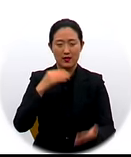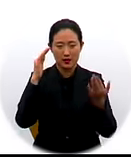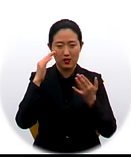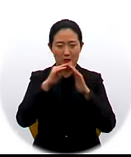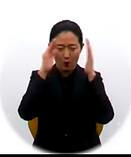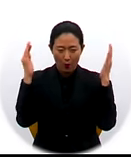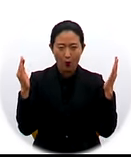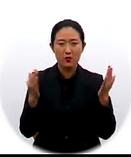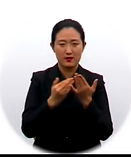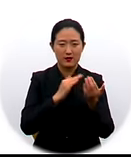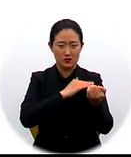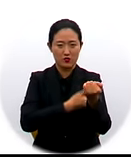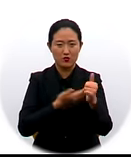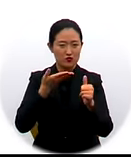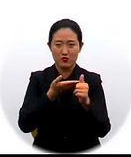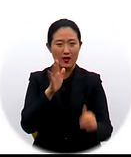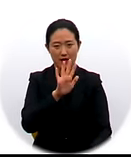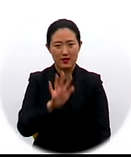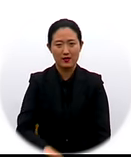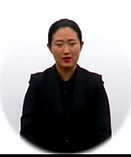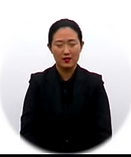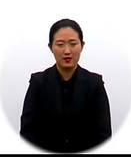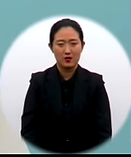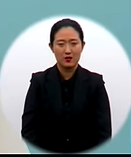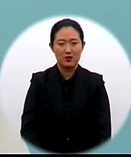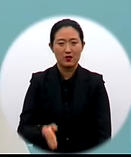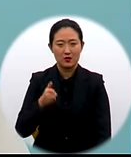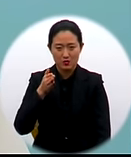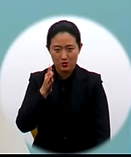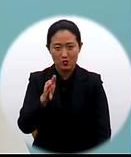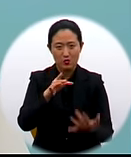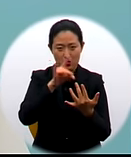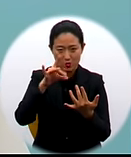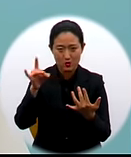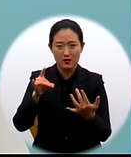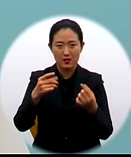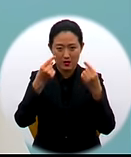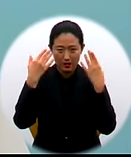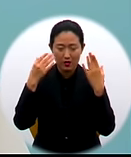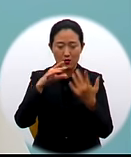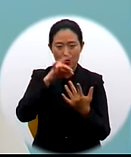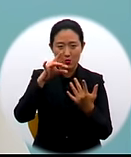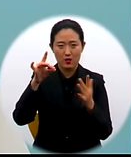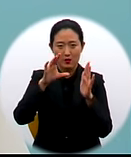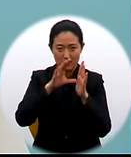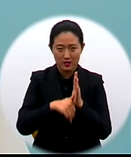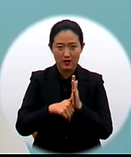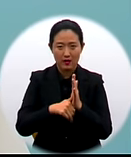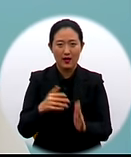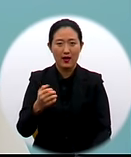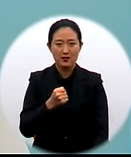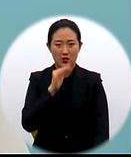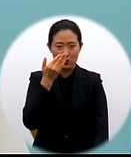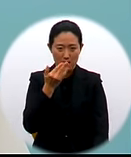아이들에게 취업에 필요한 모든 역량을 주지 않습니다. 그러다 보니까 전공을 고르거나 대학을 고를 때 명확히 가져가야 될 것은